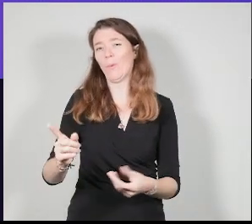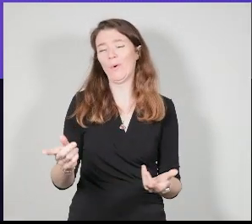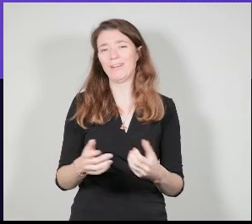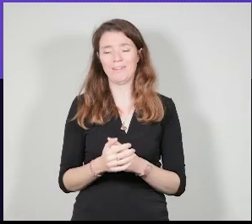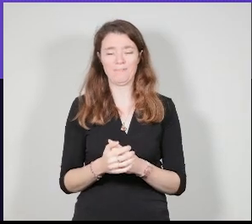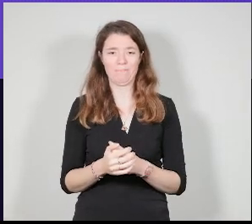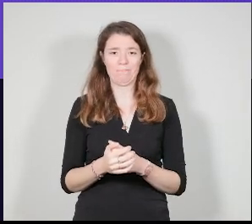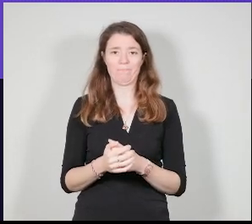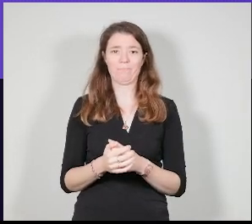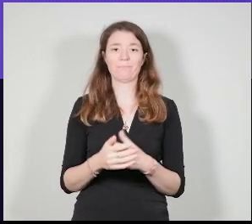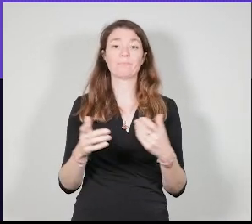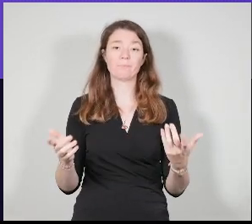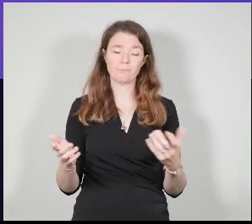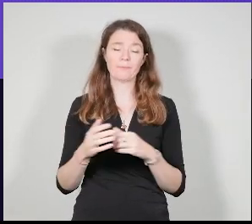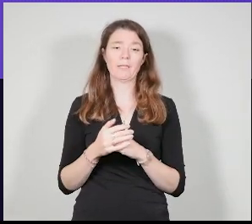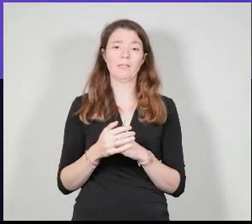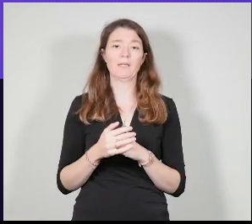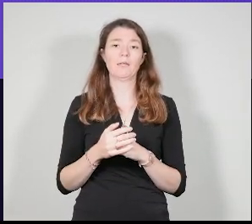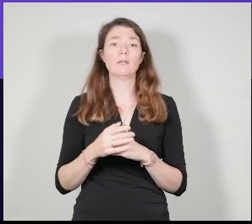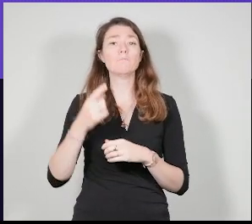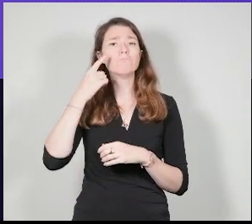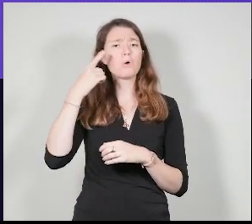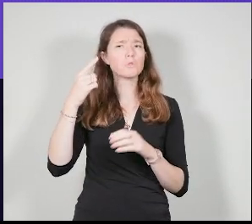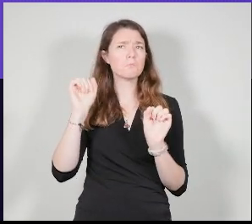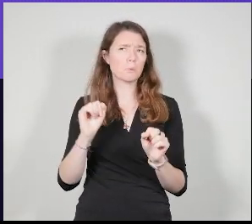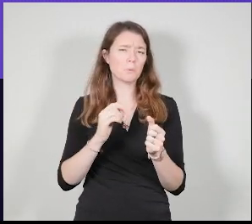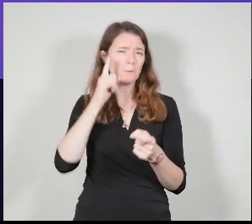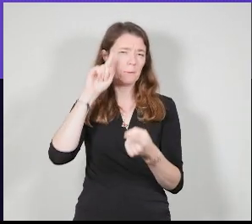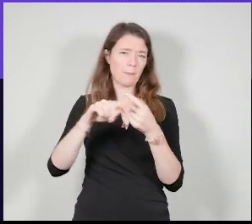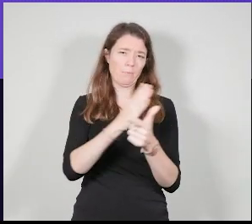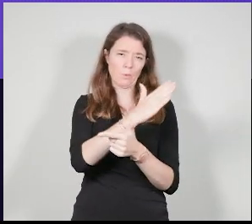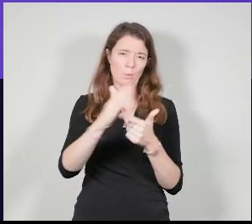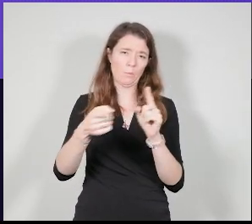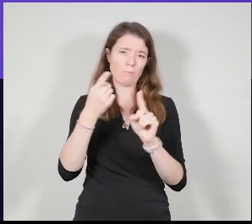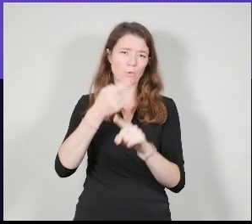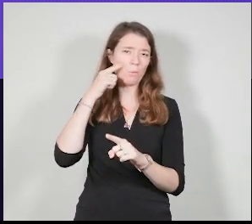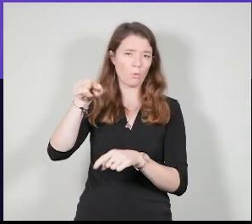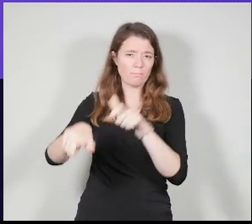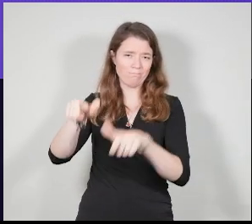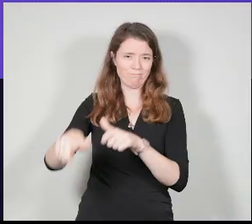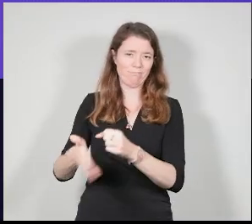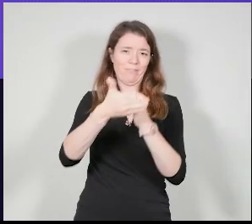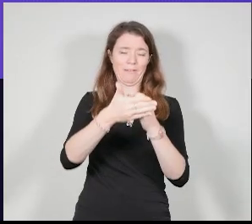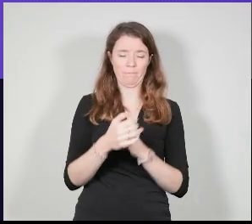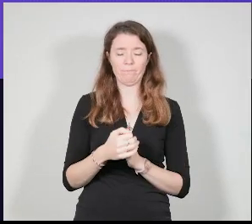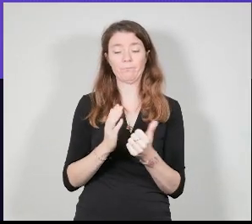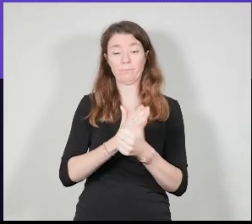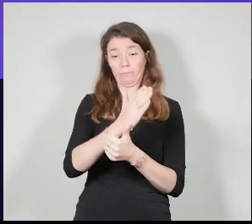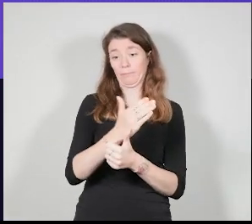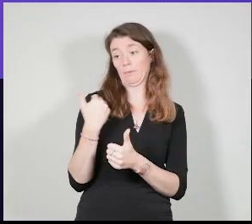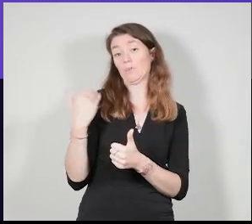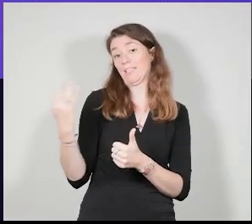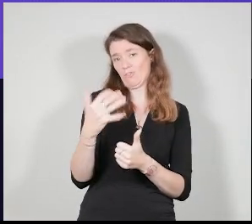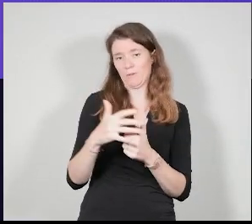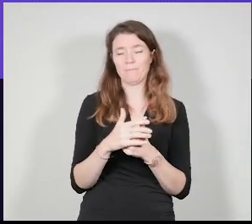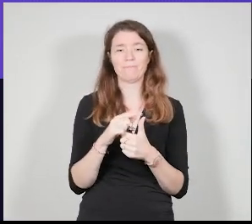leur rôle. Ensuite, je pense qu'il y a deux sujets importants sur les aidants. Le premier, Julien l'évoquait, c'est